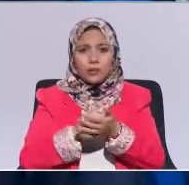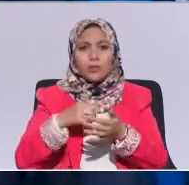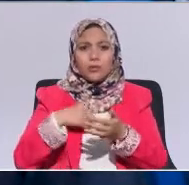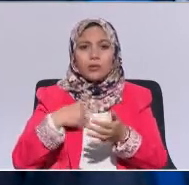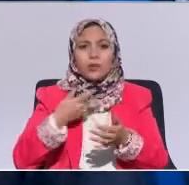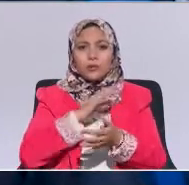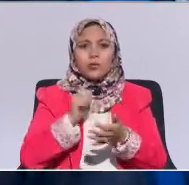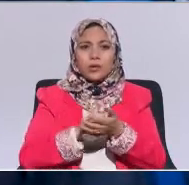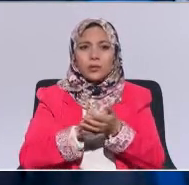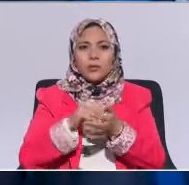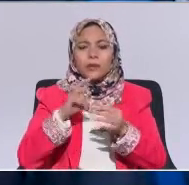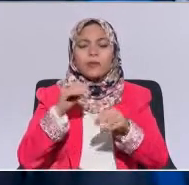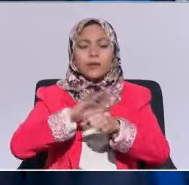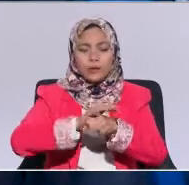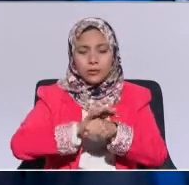أصابت مع أحمد.